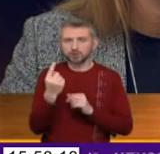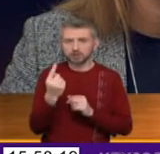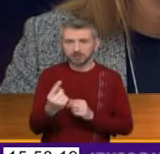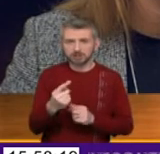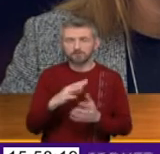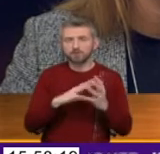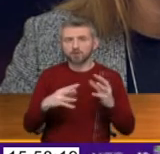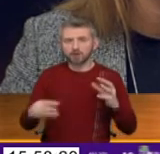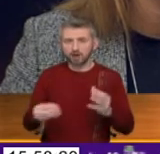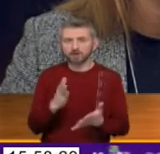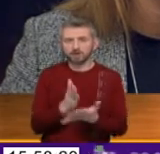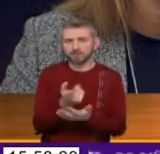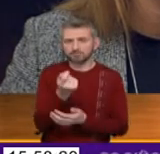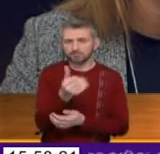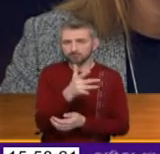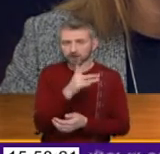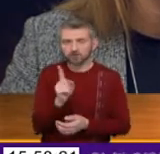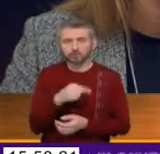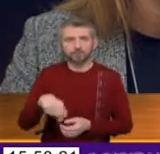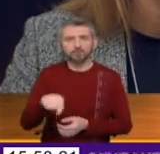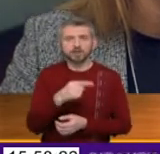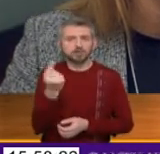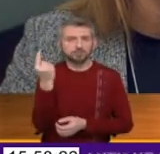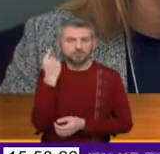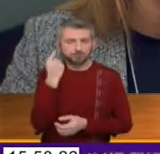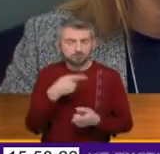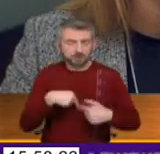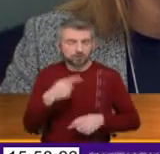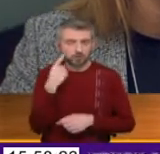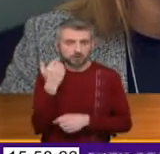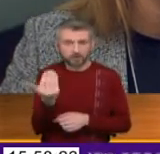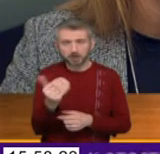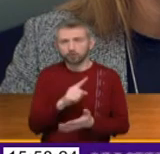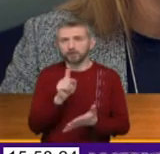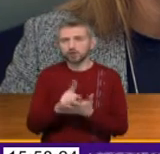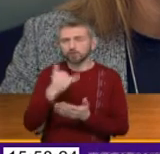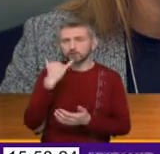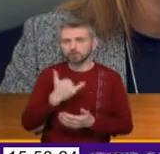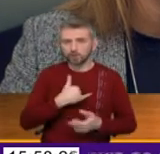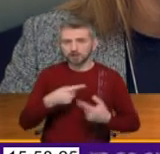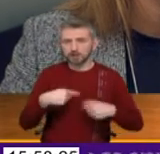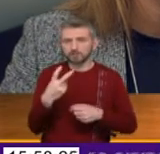223-09-71, виноградар, ще є невеличка кількість часу для того, щоб ми почули вас. Тож, будь ласка, обов'язково долучайтеся,